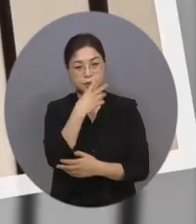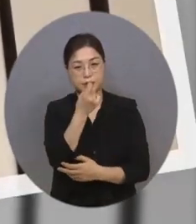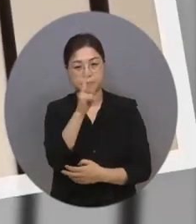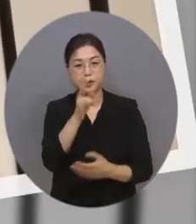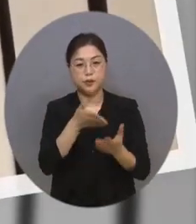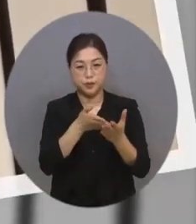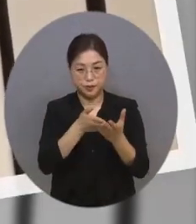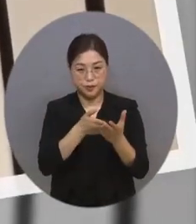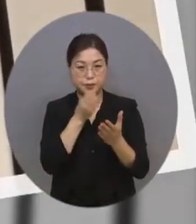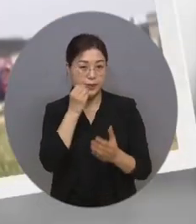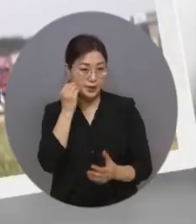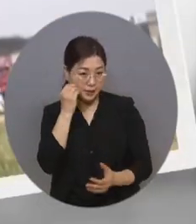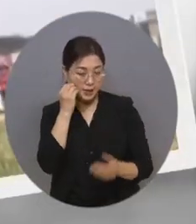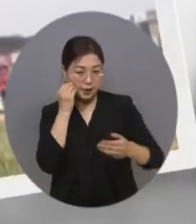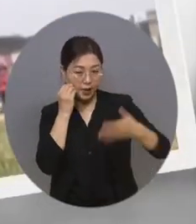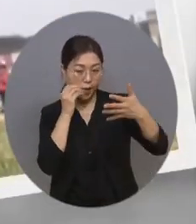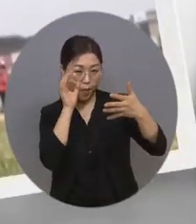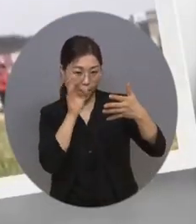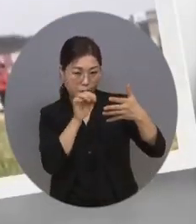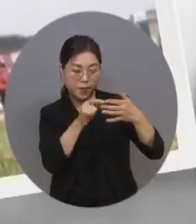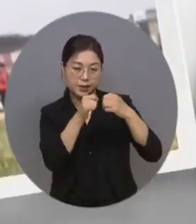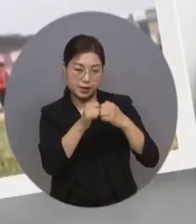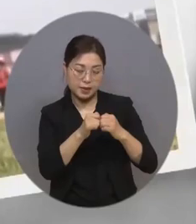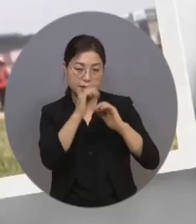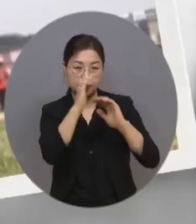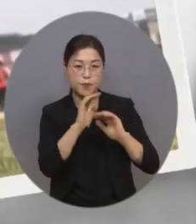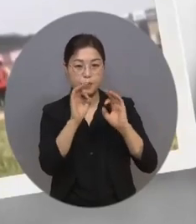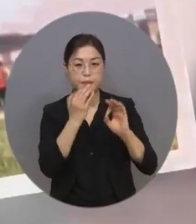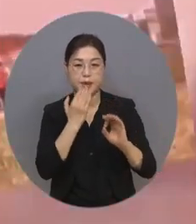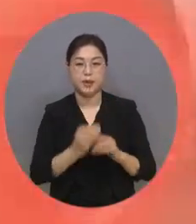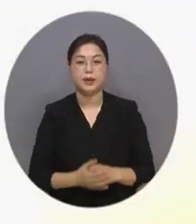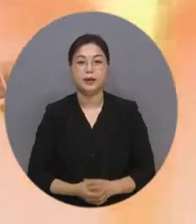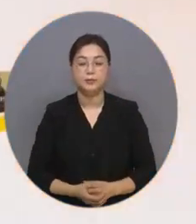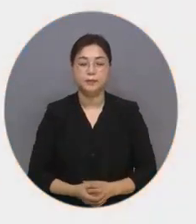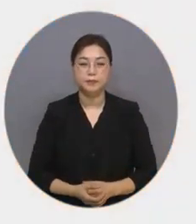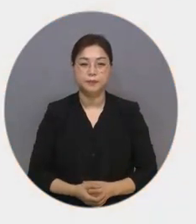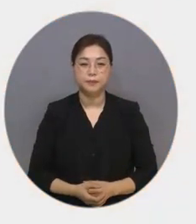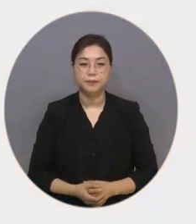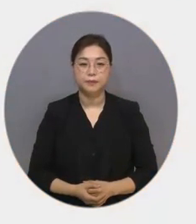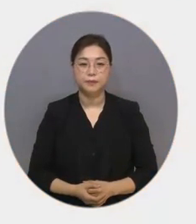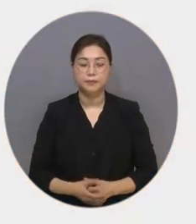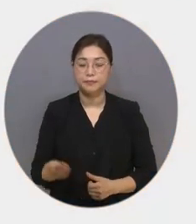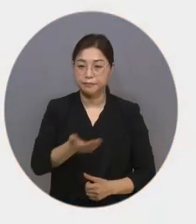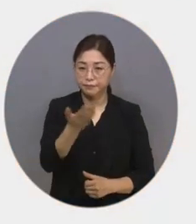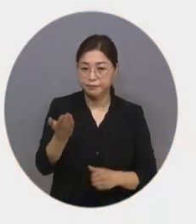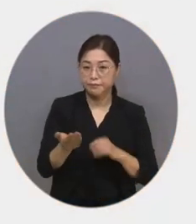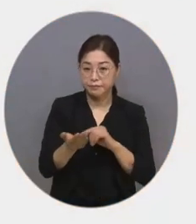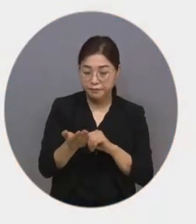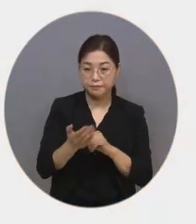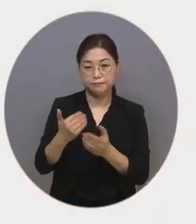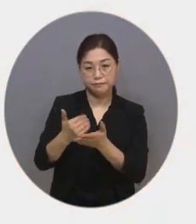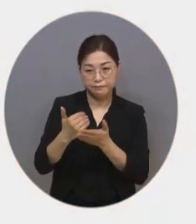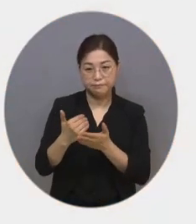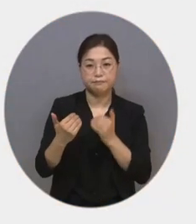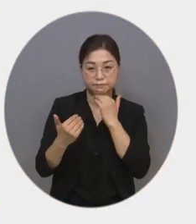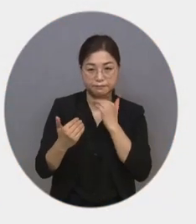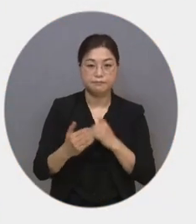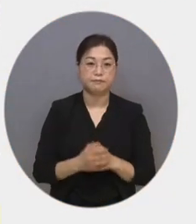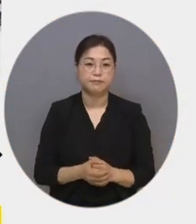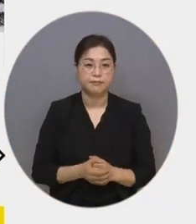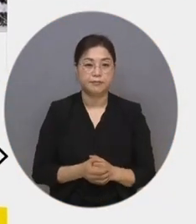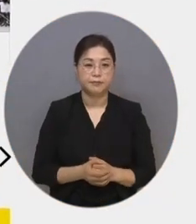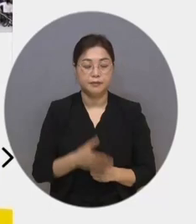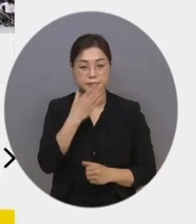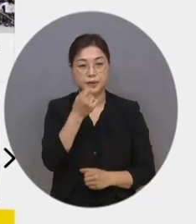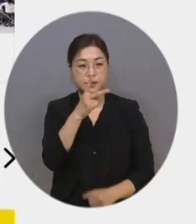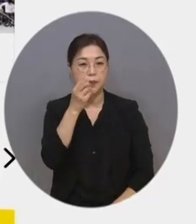뉴스 홈페이지를 통해 보다 다양한 소식을 접할 수 있습니다. 시청자 여러분의 제보를 기다립니다. 웰페어 뉴스